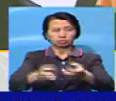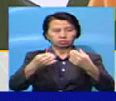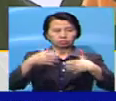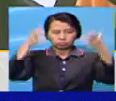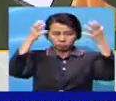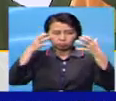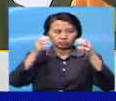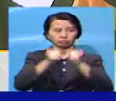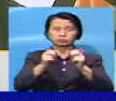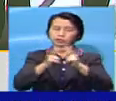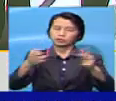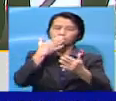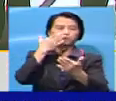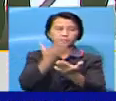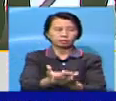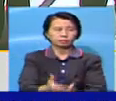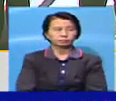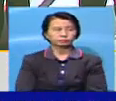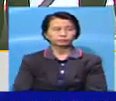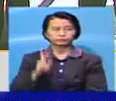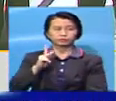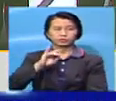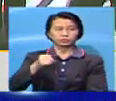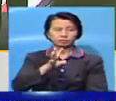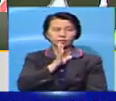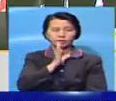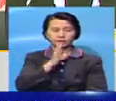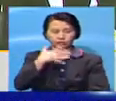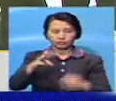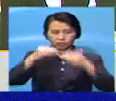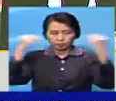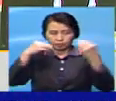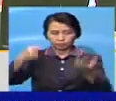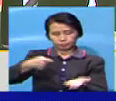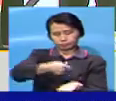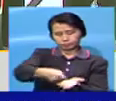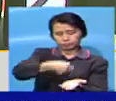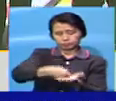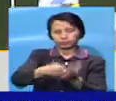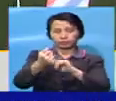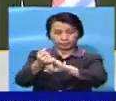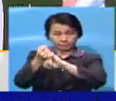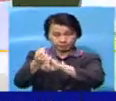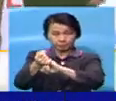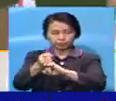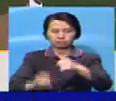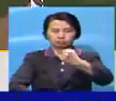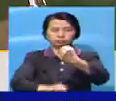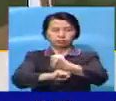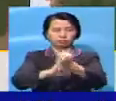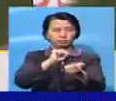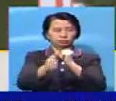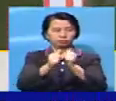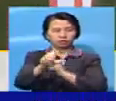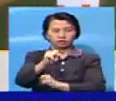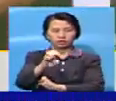penajaan yang sangat baik sekali Kiri berkata demikian selepas Majlis menandatangani perjanjian penajaan sukan